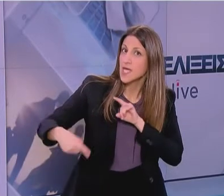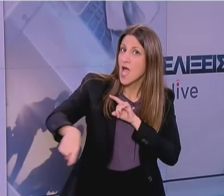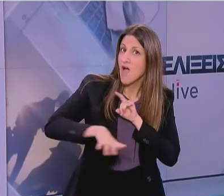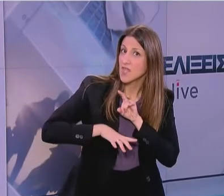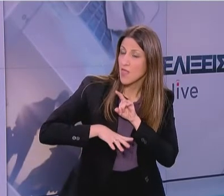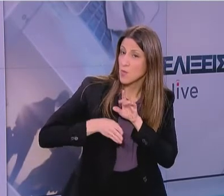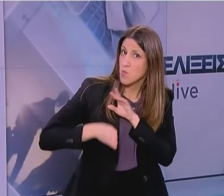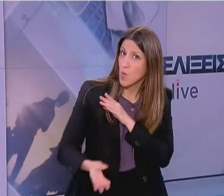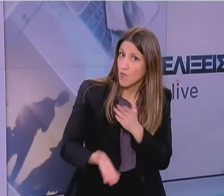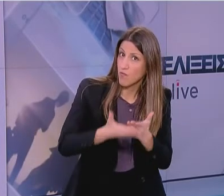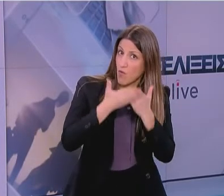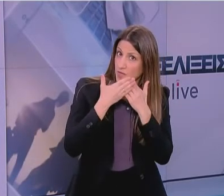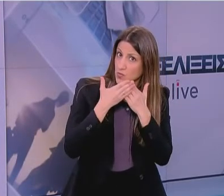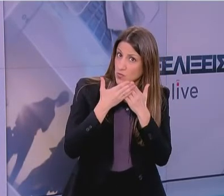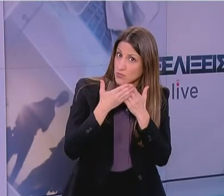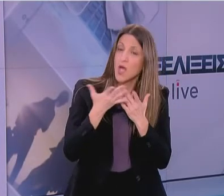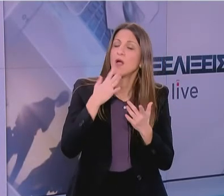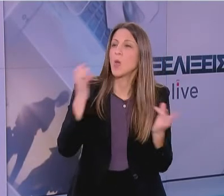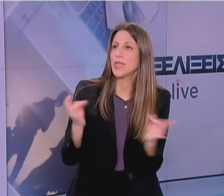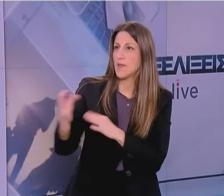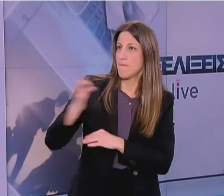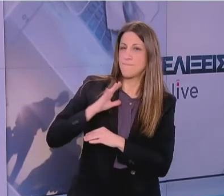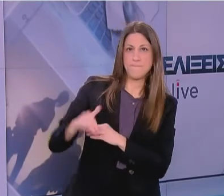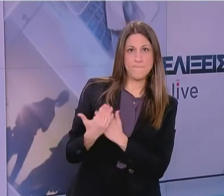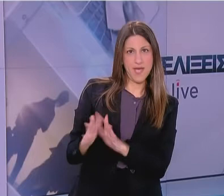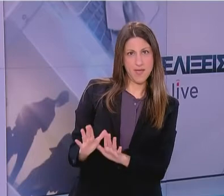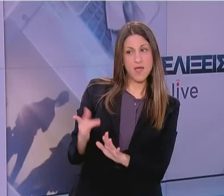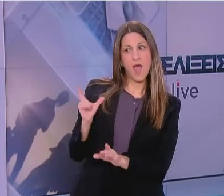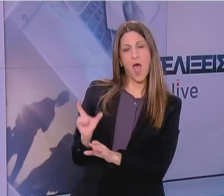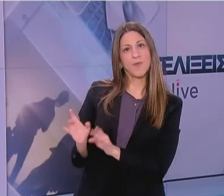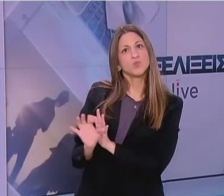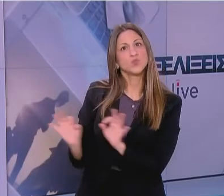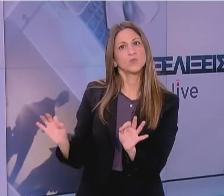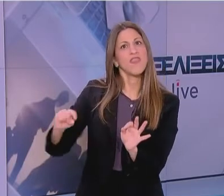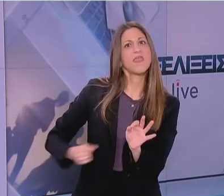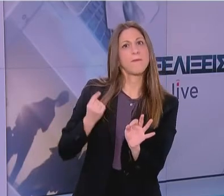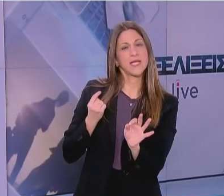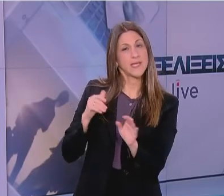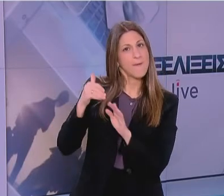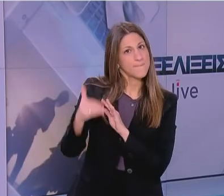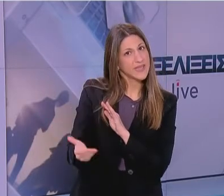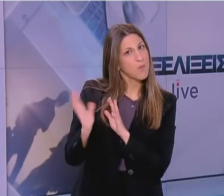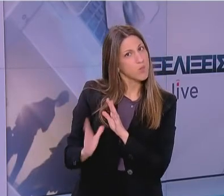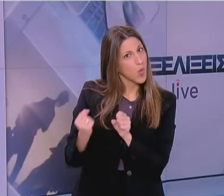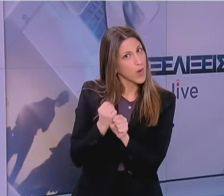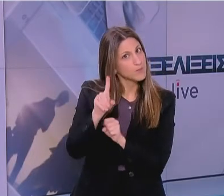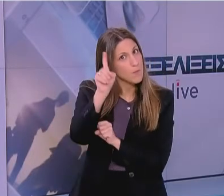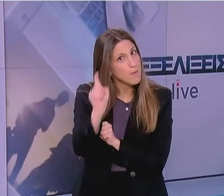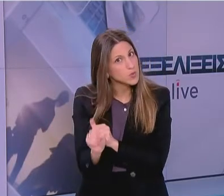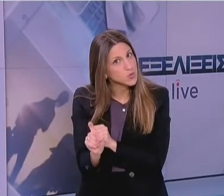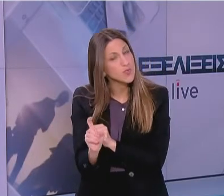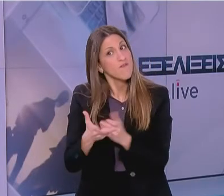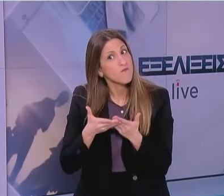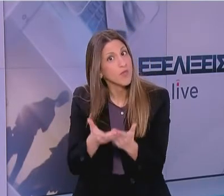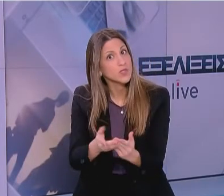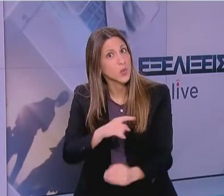στελεχώσουν την εμπροστοφυλακή του συστήματος υγείας, για παράδειγμα, και κάποια τέτοια άλλα πραγματάκια. Δεν είναι τη ώρα να τα συζητήσουμε. Τα